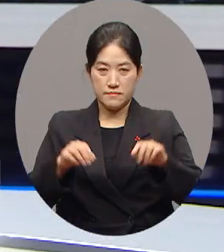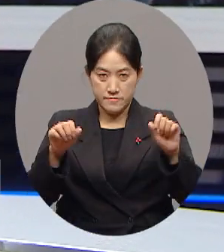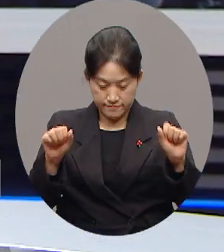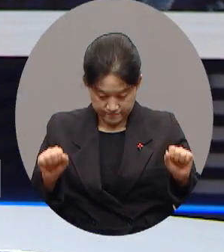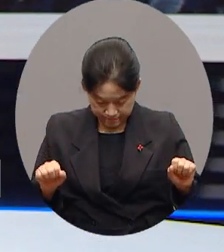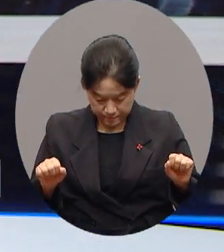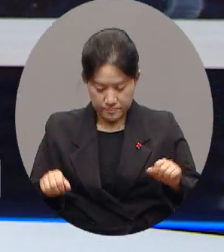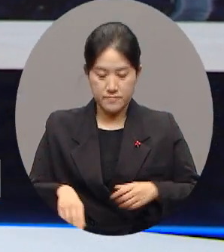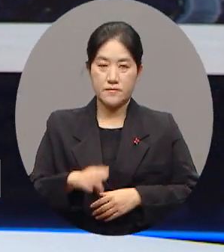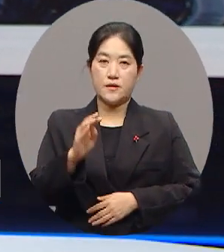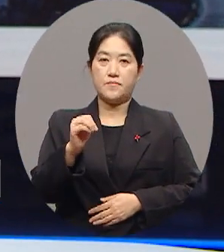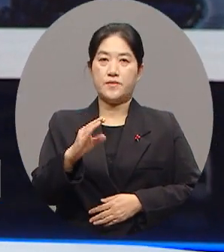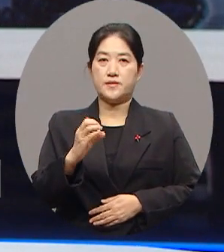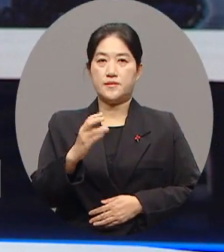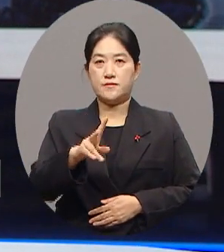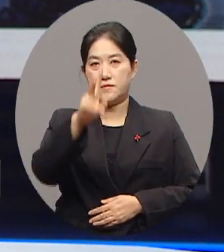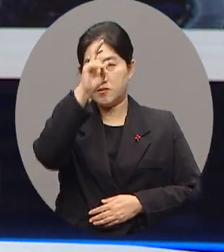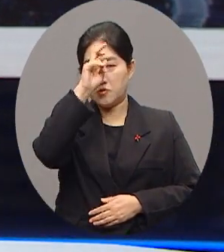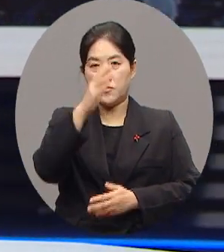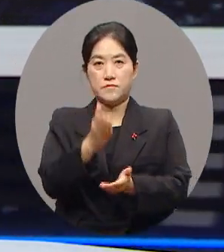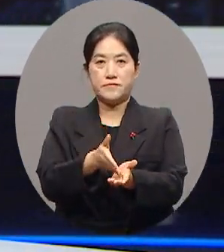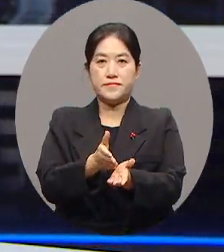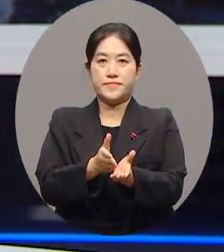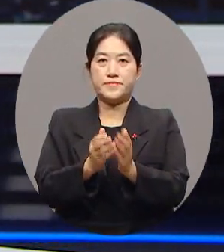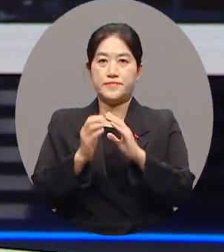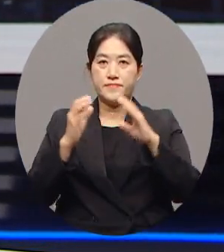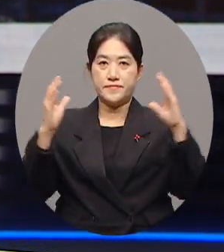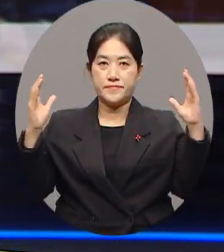여러분 안녕하십니까? MBC 정은희입니다.